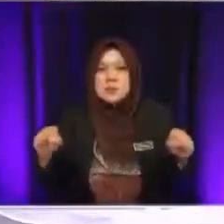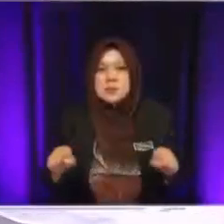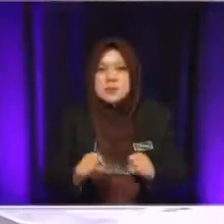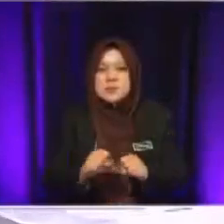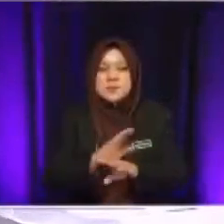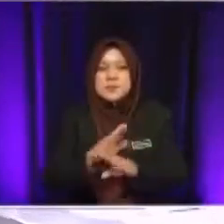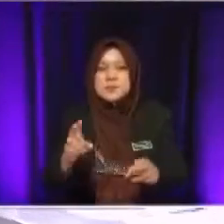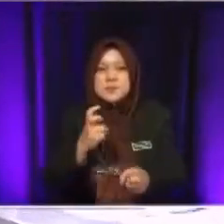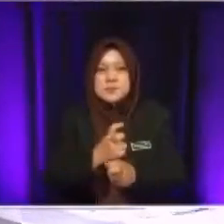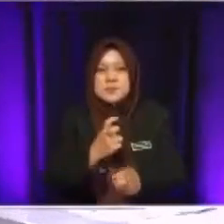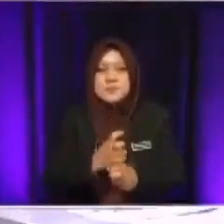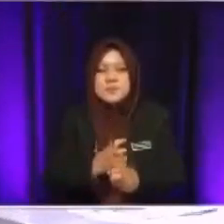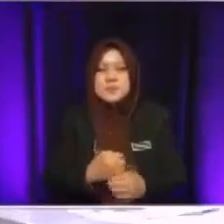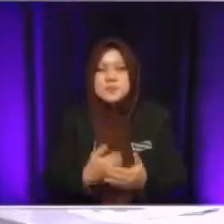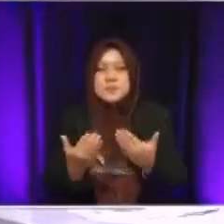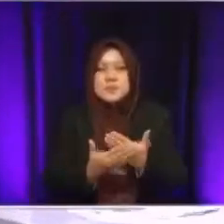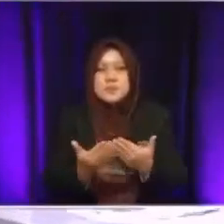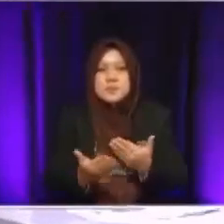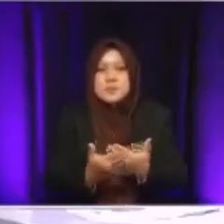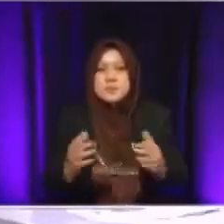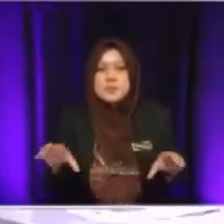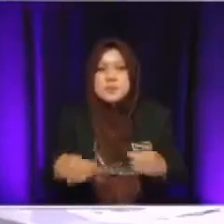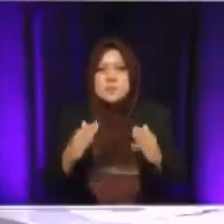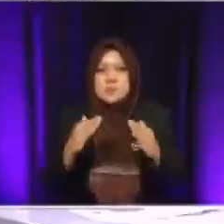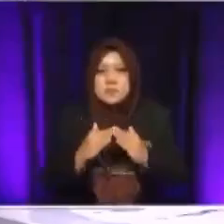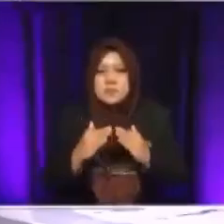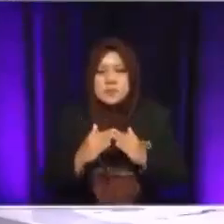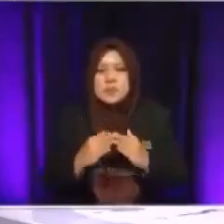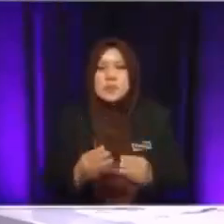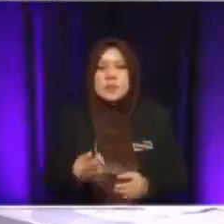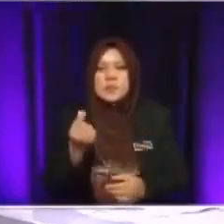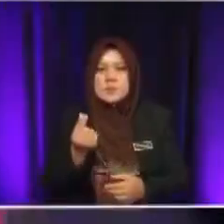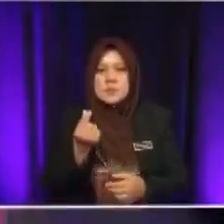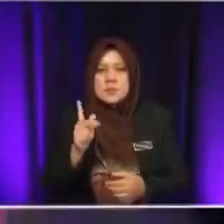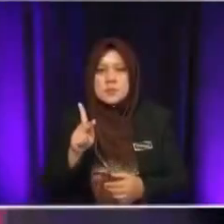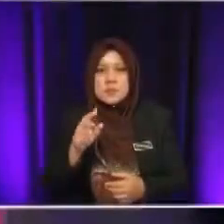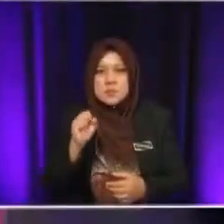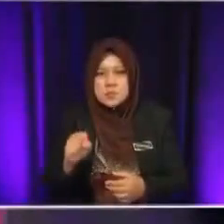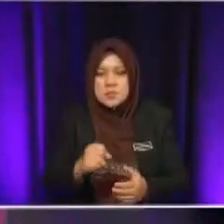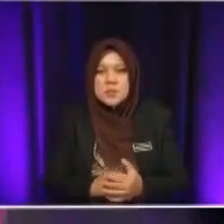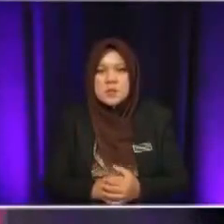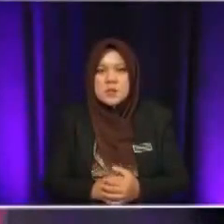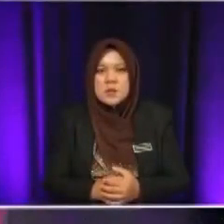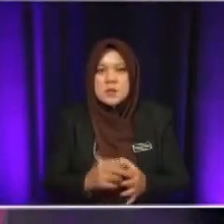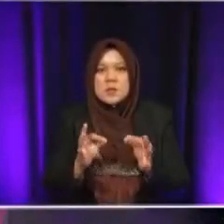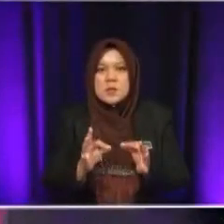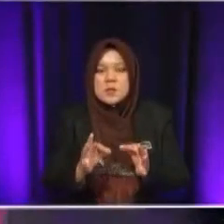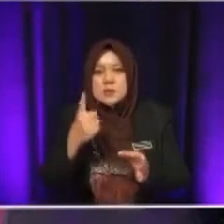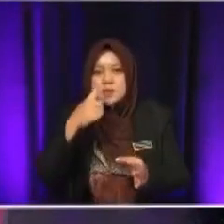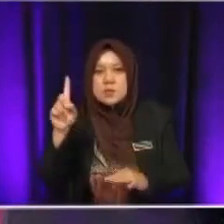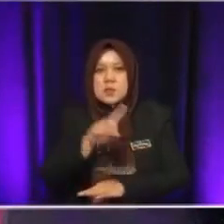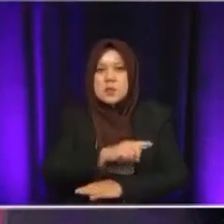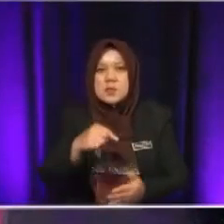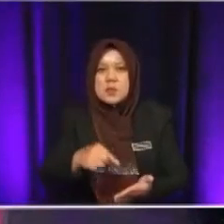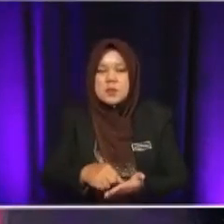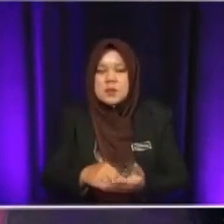susah sebenarnya buat kan? Betul. Okay, mudah saja kita akan buat yang ni, okey, dan minimum kosnya. Dan kalau untuk hari ni macam mana